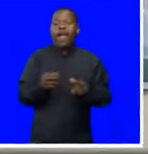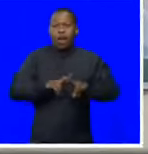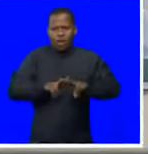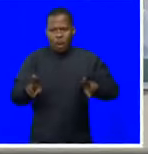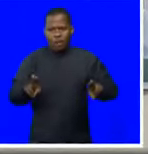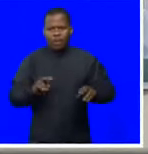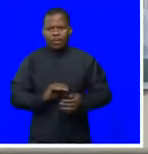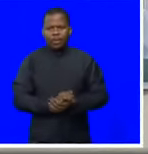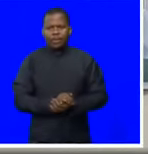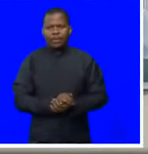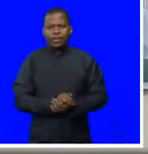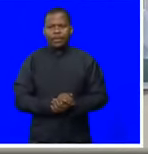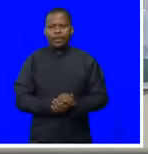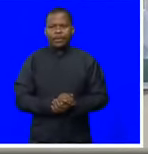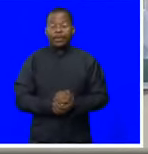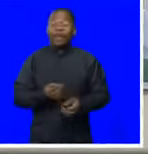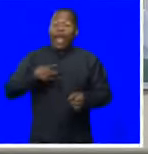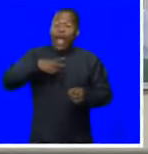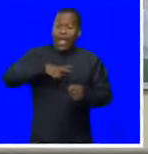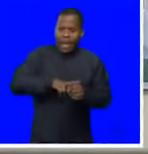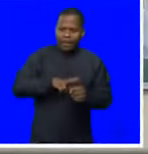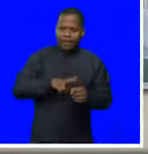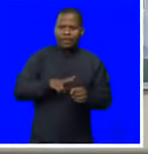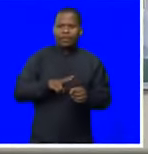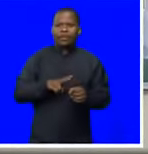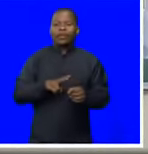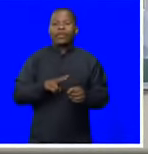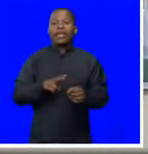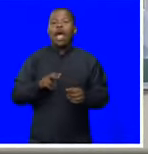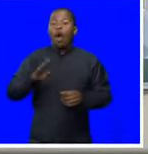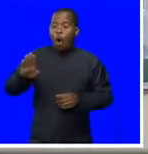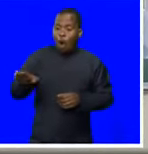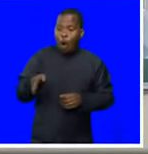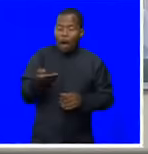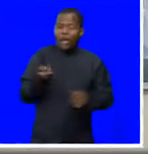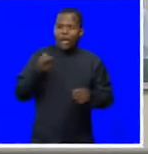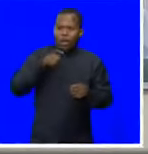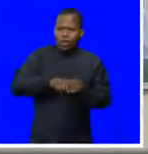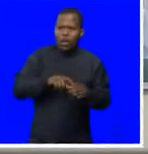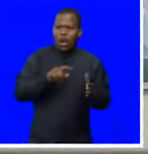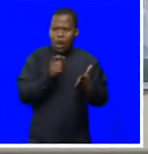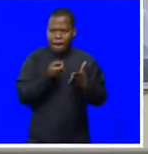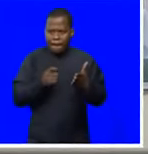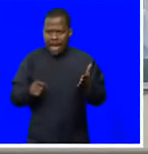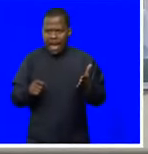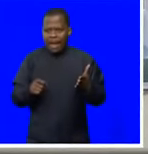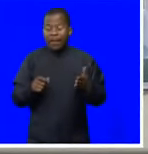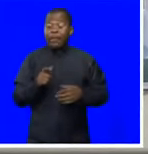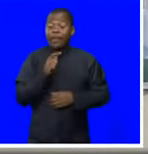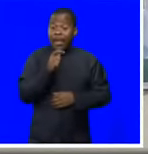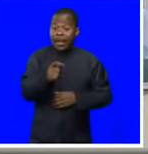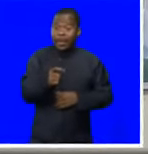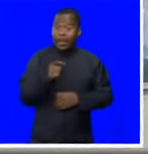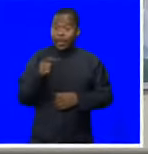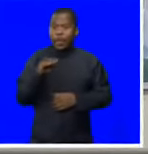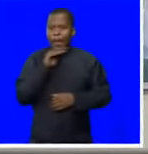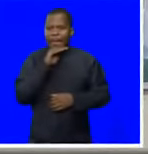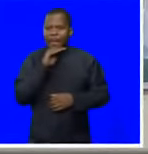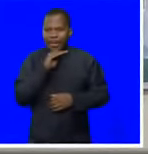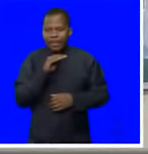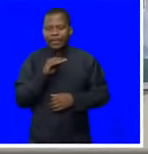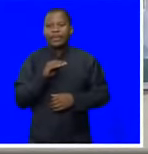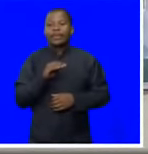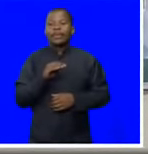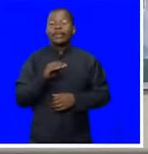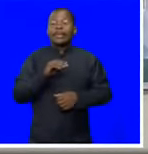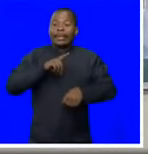lwenu kutawuthi ke bonke labatawungenela lohlolo bacele futhi ukuthi babe